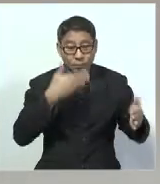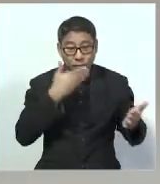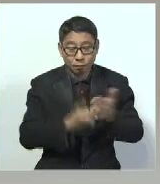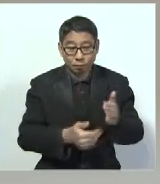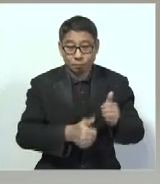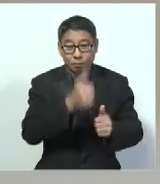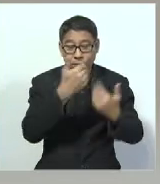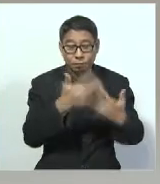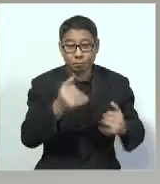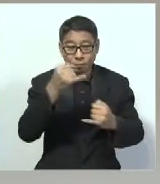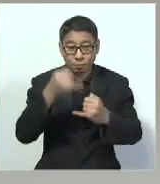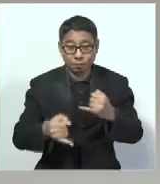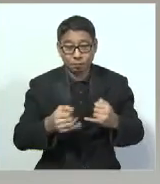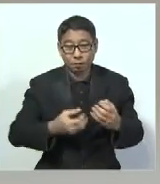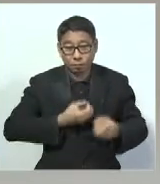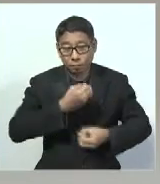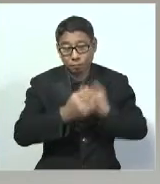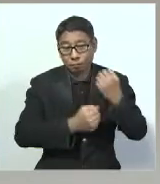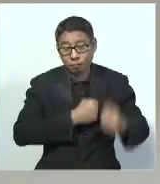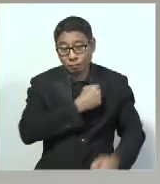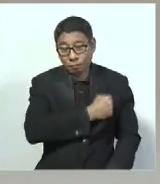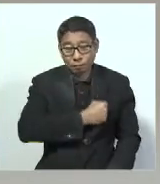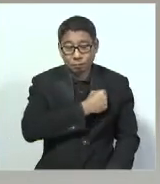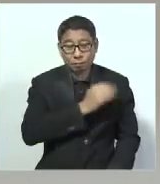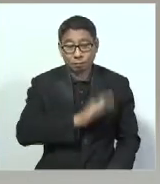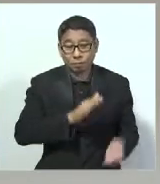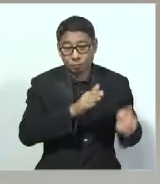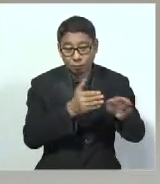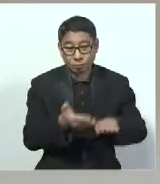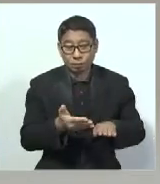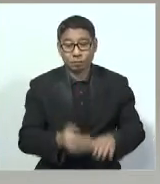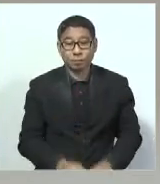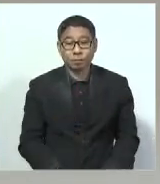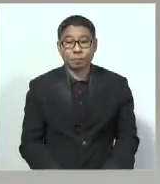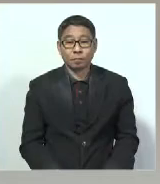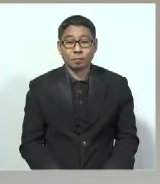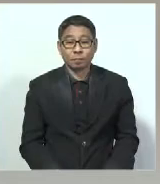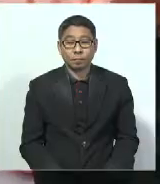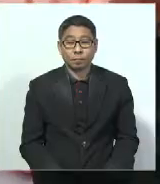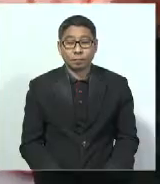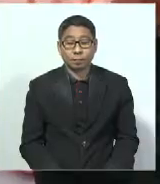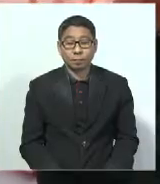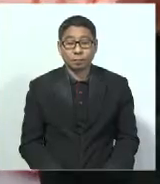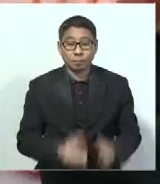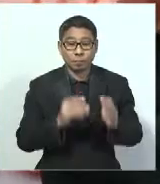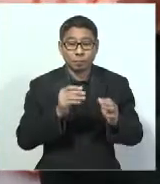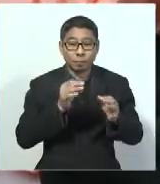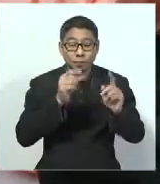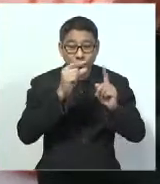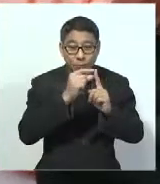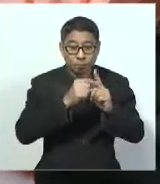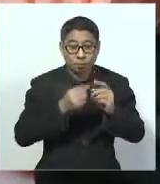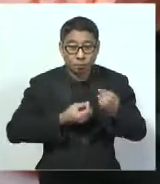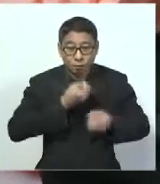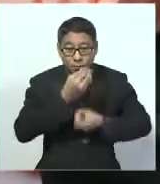ล้วสุดท้ายก็ต้องขอแสดงความเสียใจกับผู้ที่เสียชีวิตนะคะ นั่นก็เป็นคำแถลงนะ